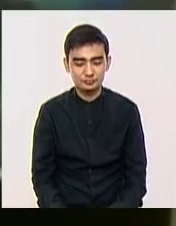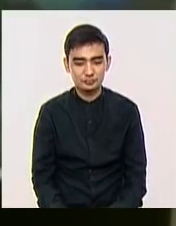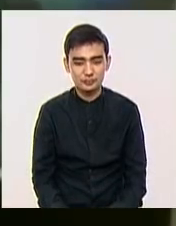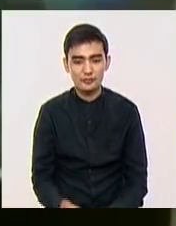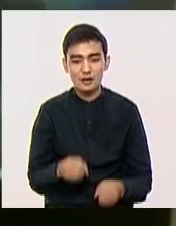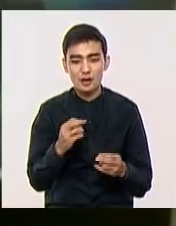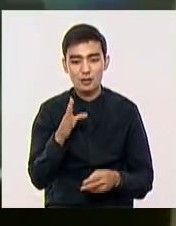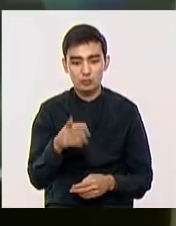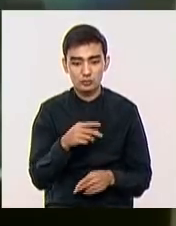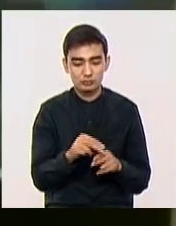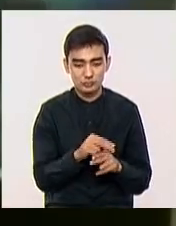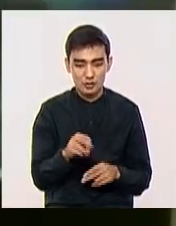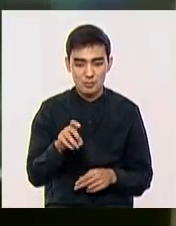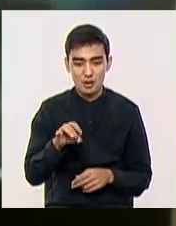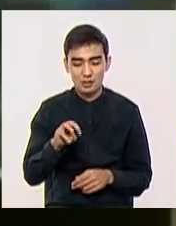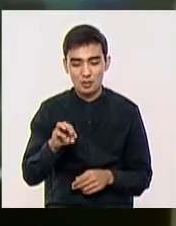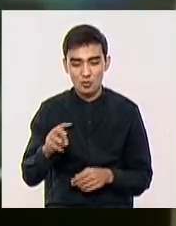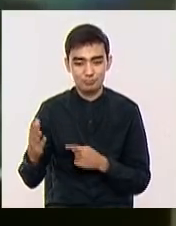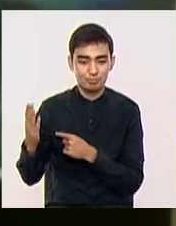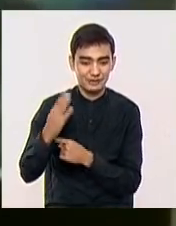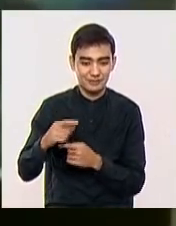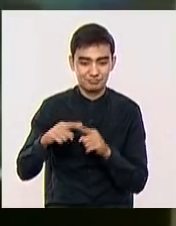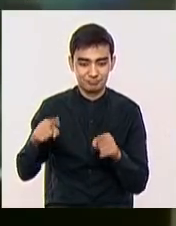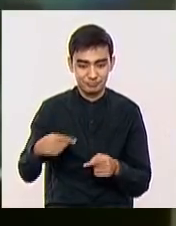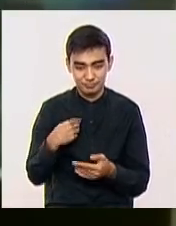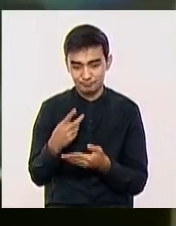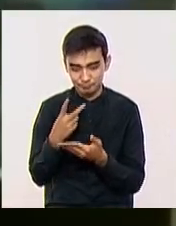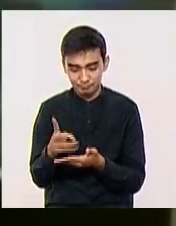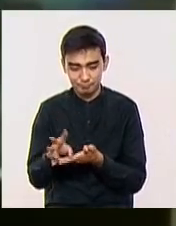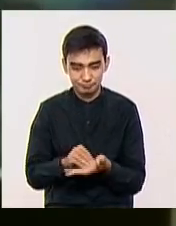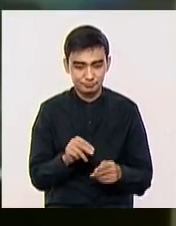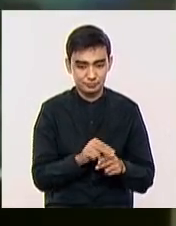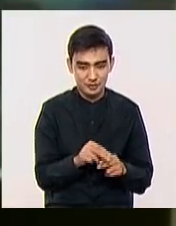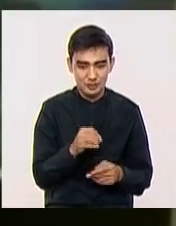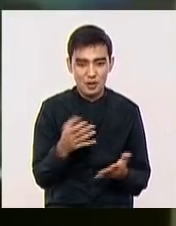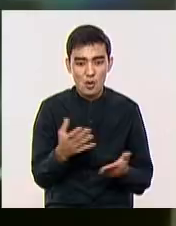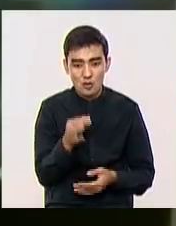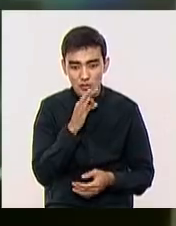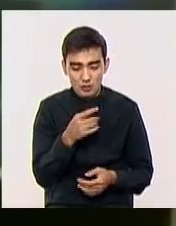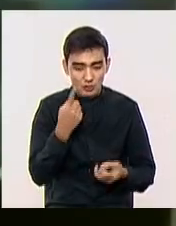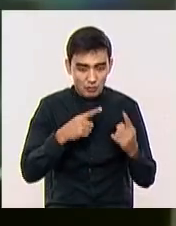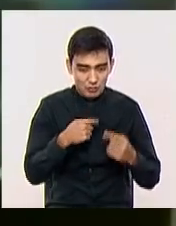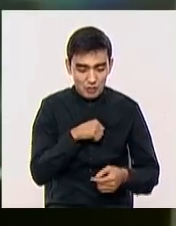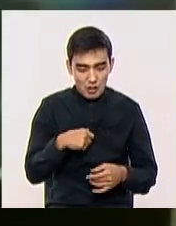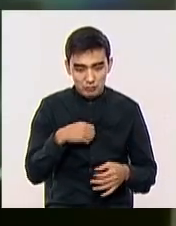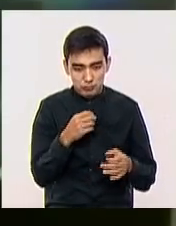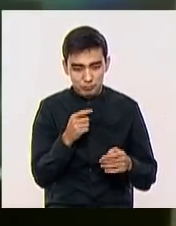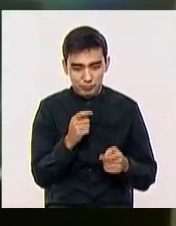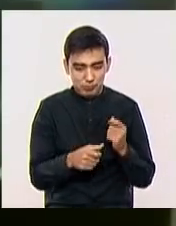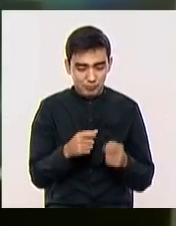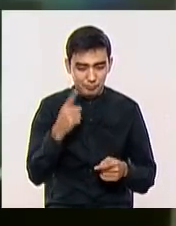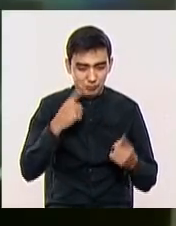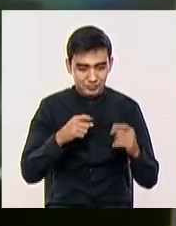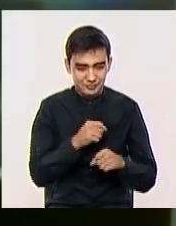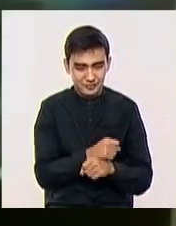лечить пациента, отойдет от протокола? Тогда следующий вопрос. Какими препаратами он должен лечить, отойдя от протокола? Вы